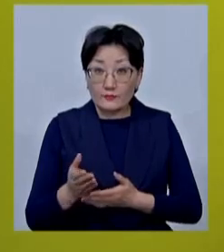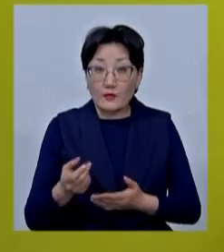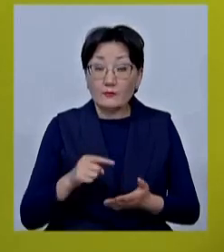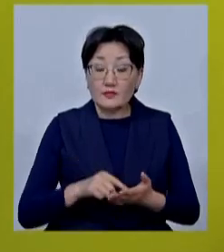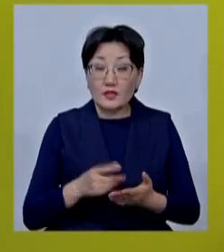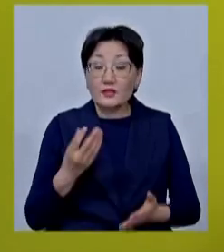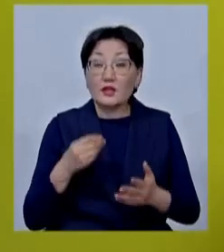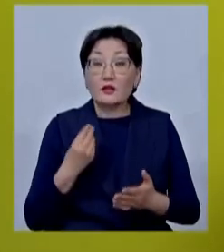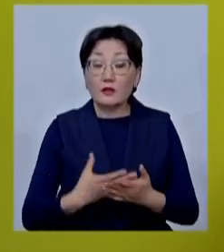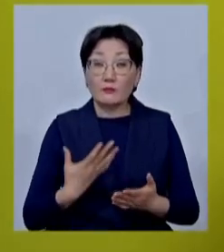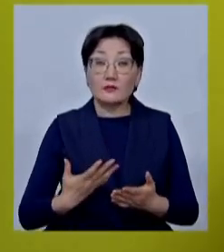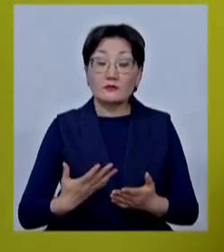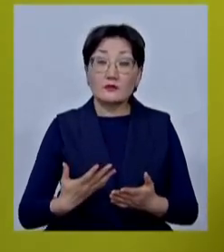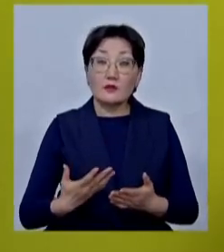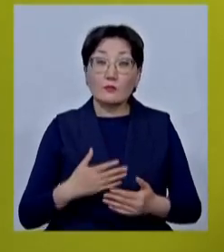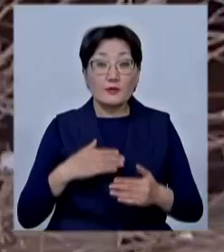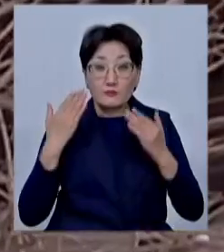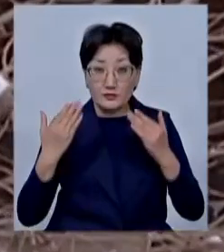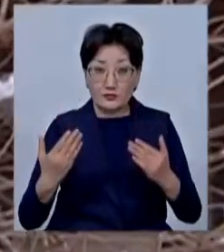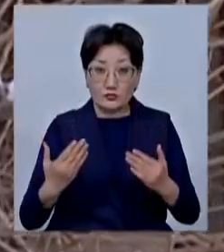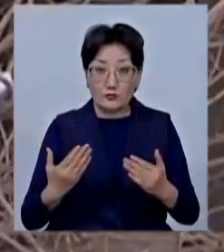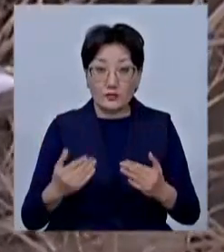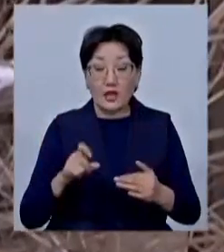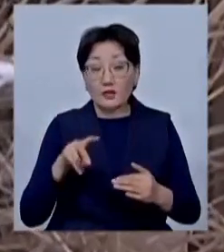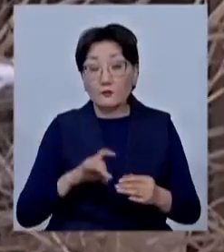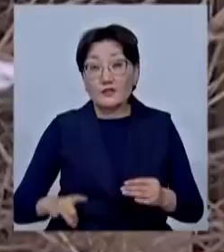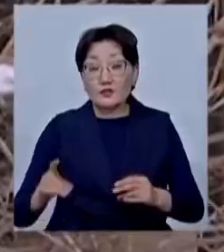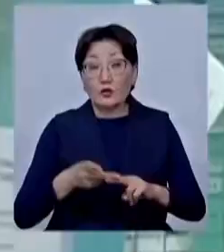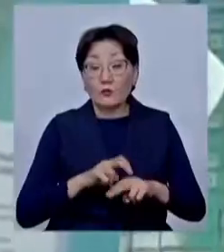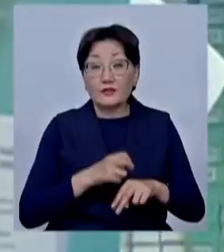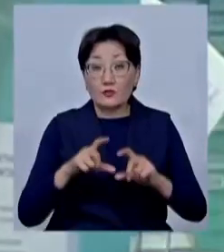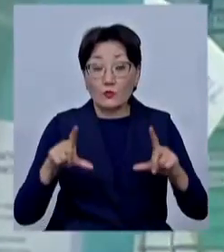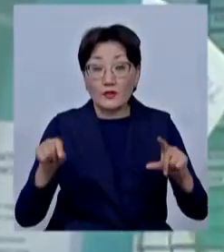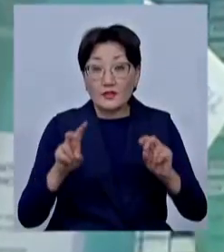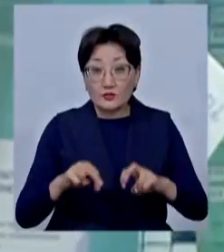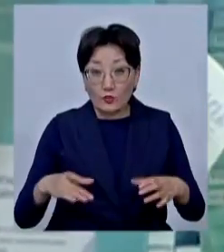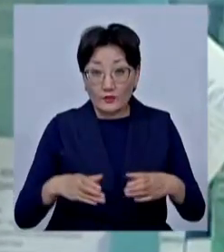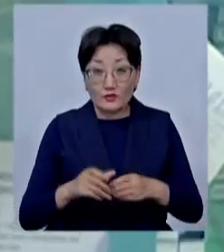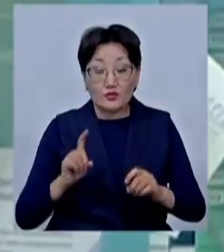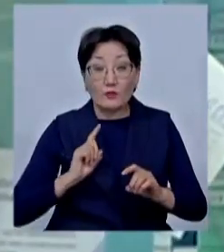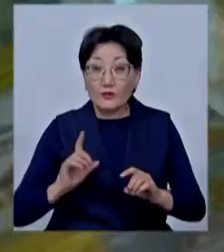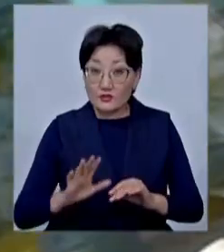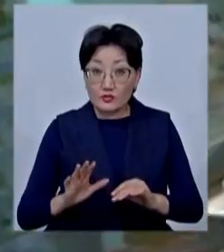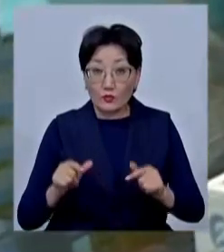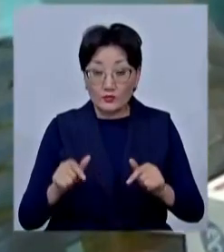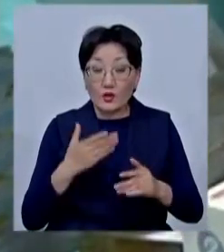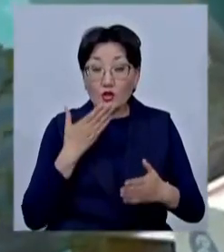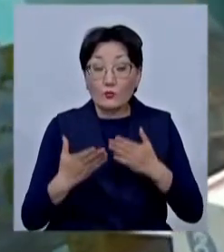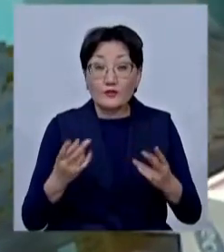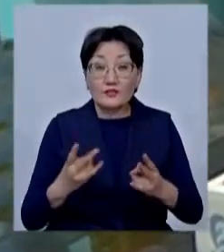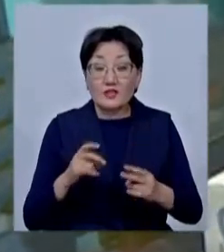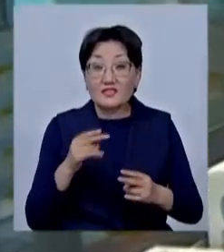қымбат болған сіз білген жоқсыз? Ау, мен білген жоқ. Алатау аудандағы бұл аптекада тексеру тобын күтпеген тәрізді. Мұнда сұранысқа